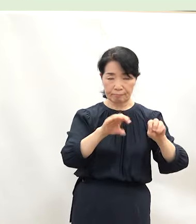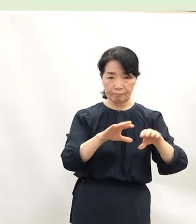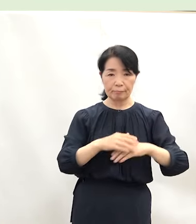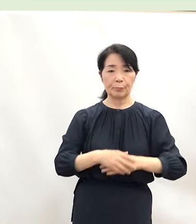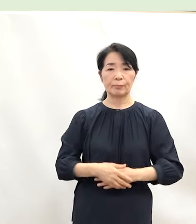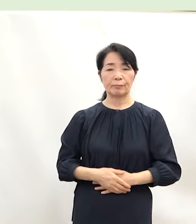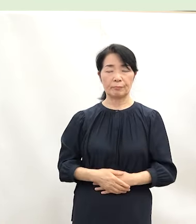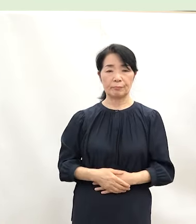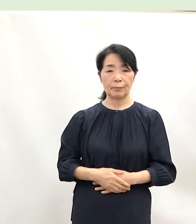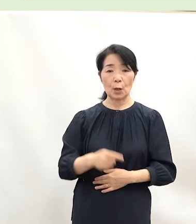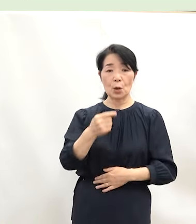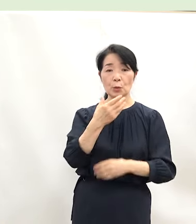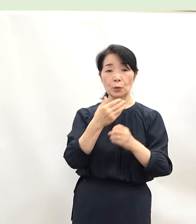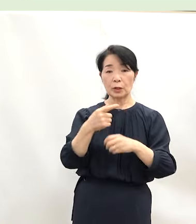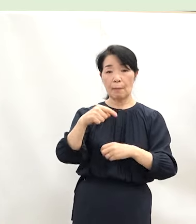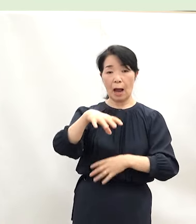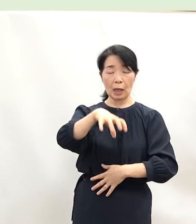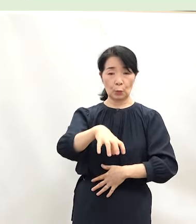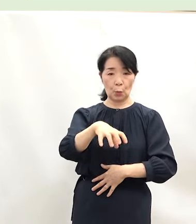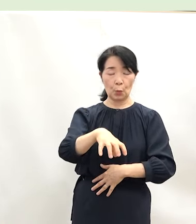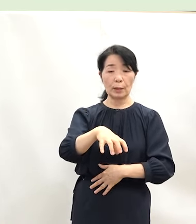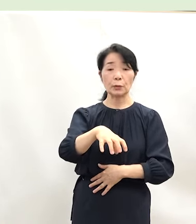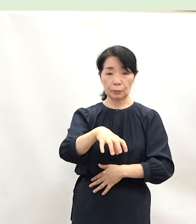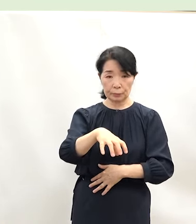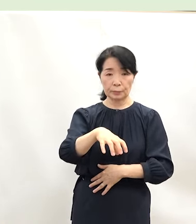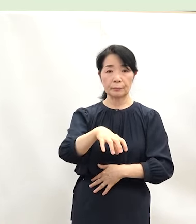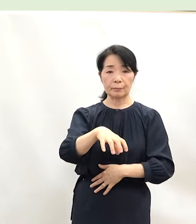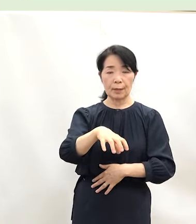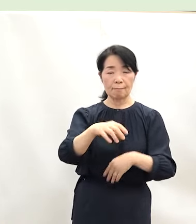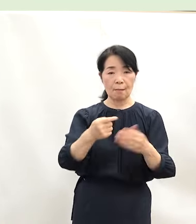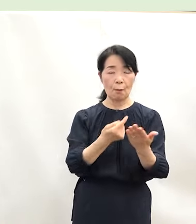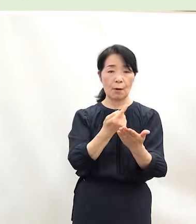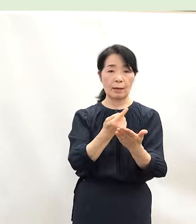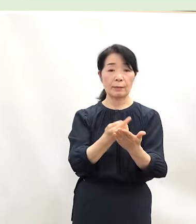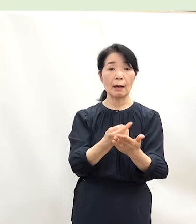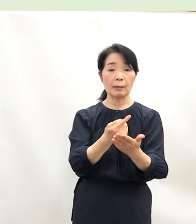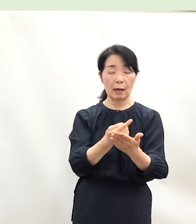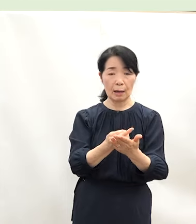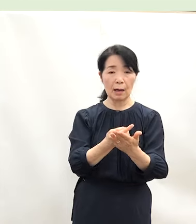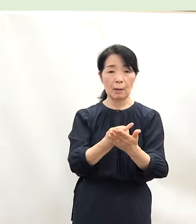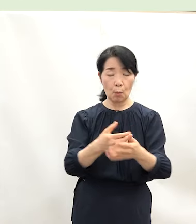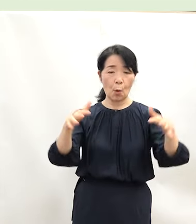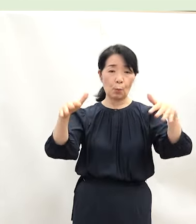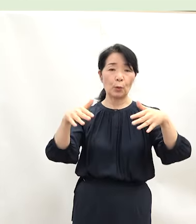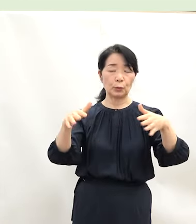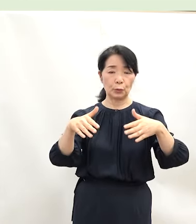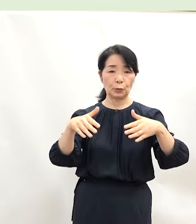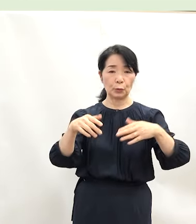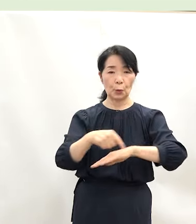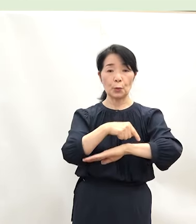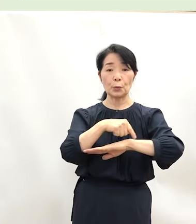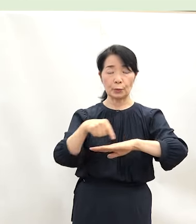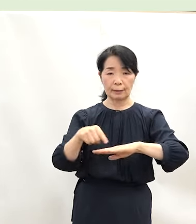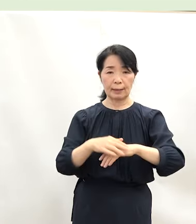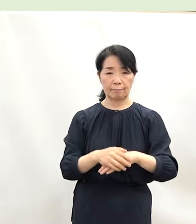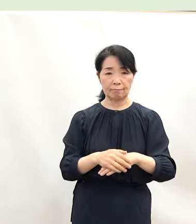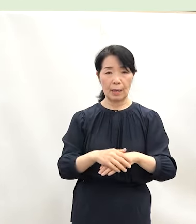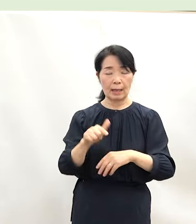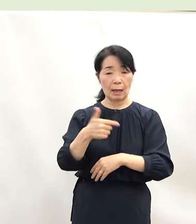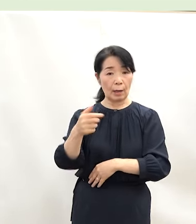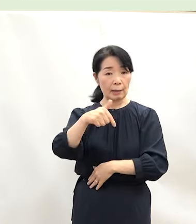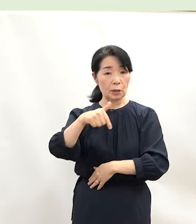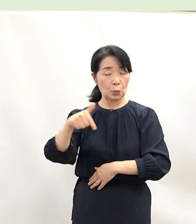園中枢都市圏の、厚生市町村にも、参加を、募ってまいります。それから外部派遣